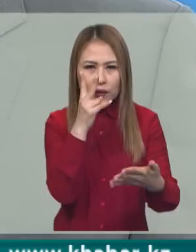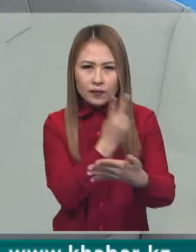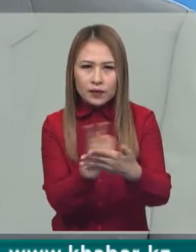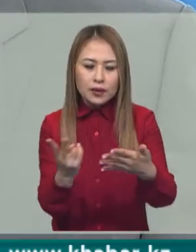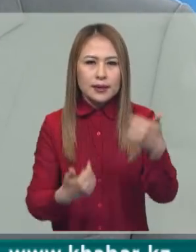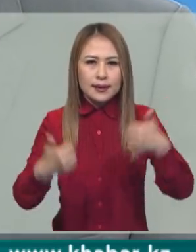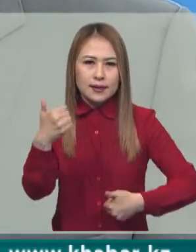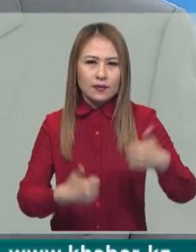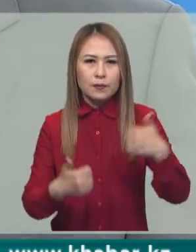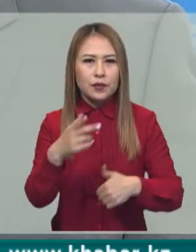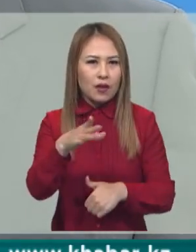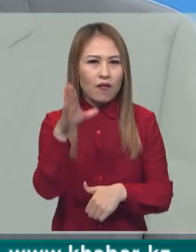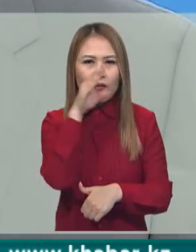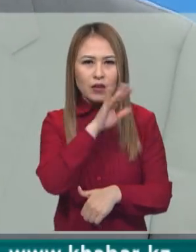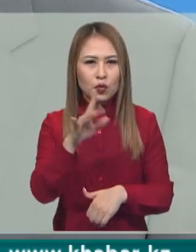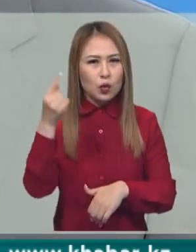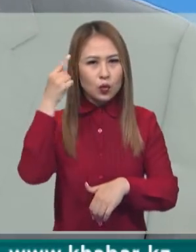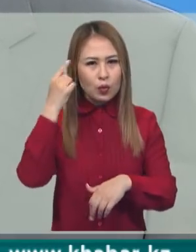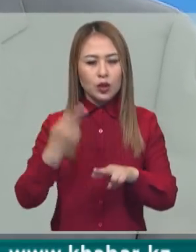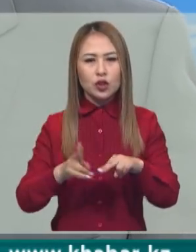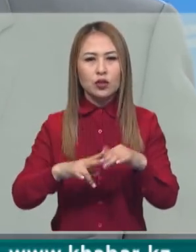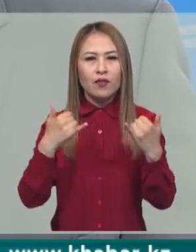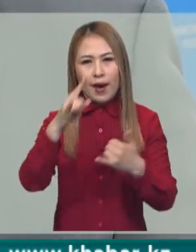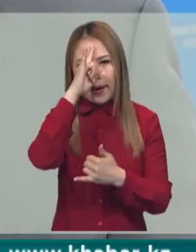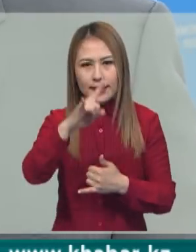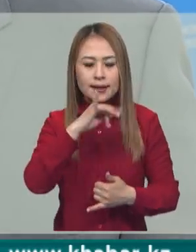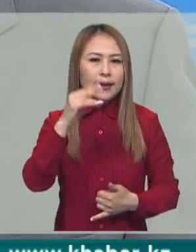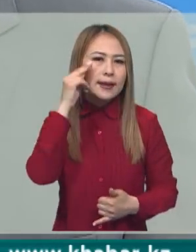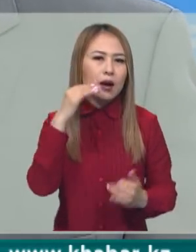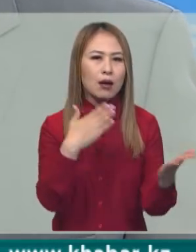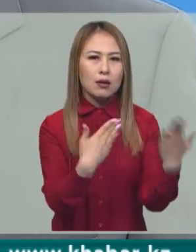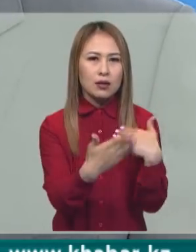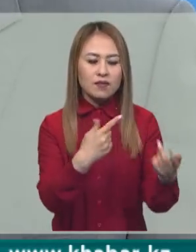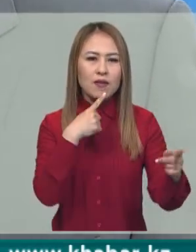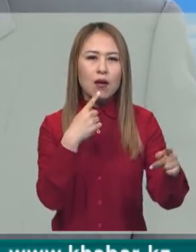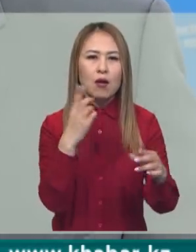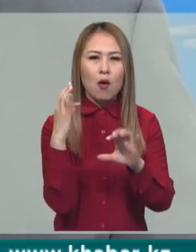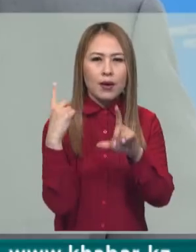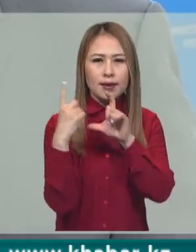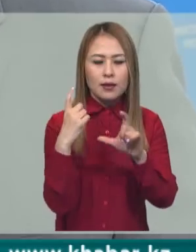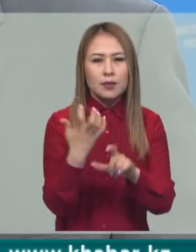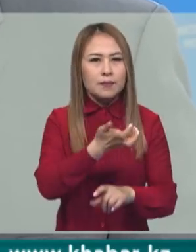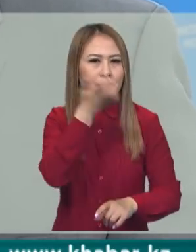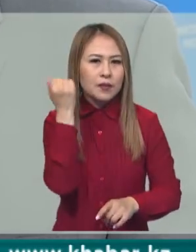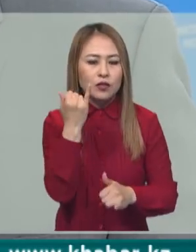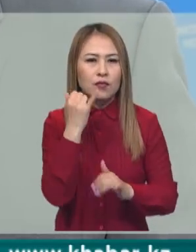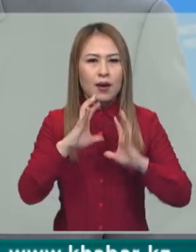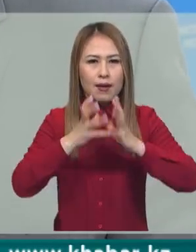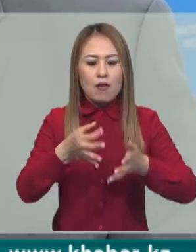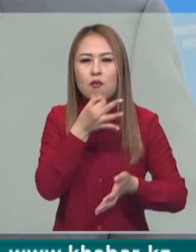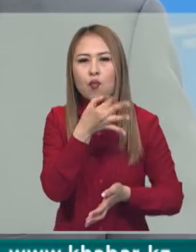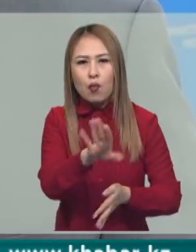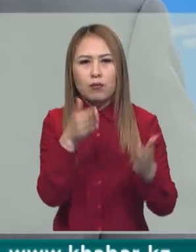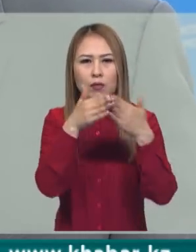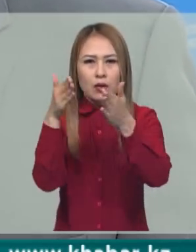салыстырып көрсек, бұл мүмкін емес тәрізді көрінеді. Дегенмен Қазақстан мен Қытай арасындағы транспорттық дәліздің арқасында біз әлемнің кез келген